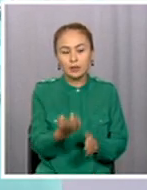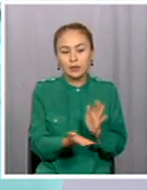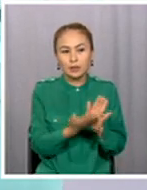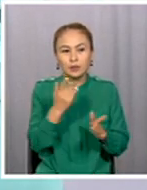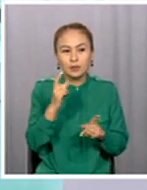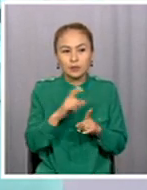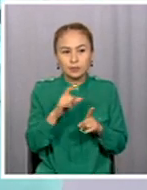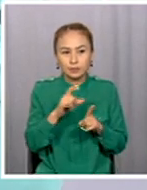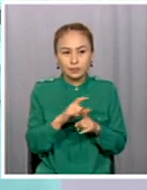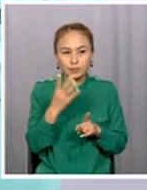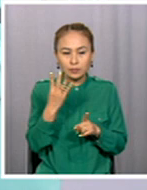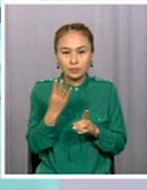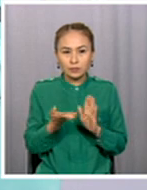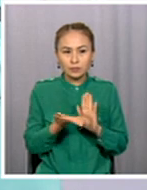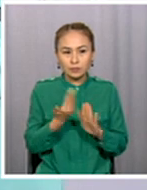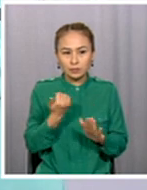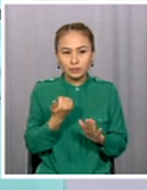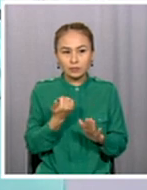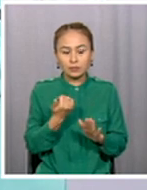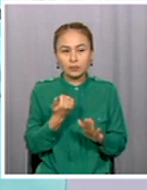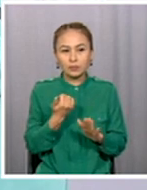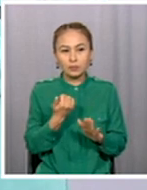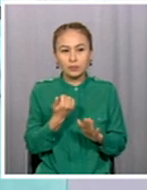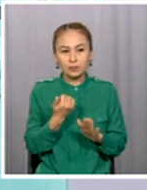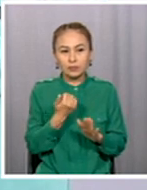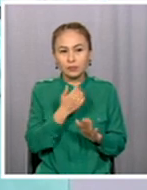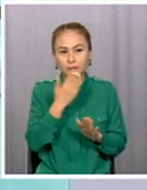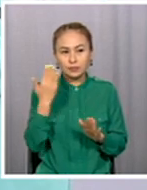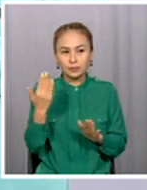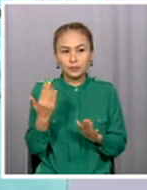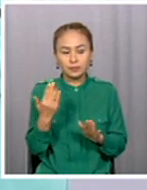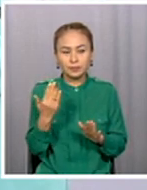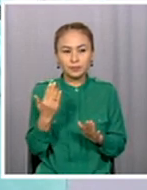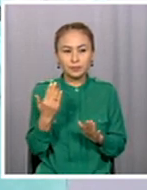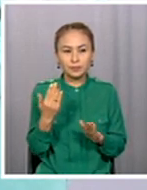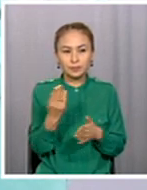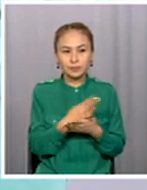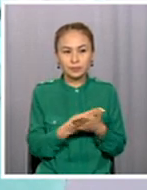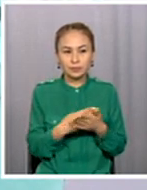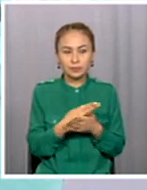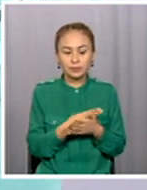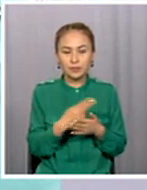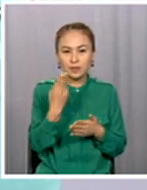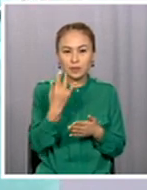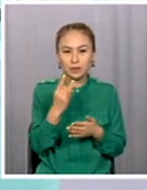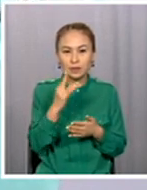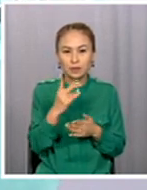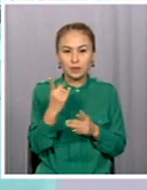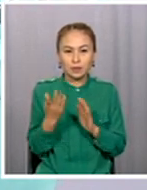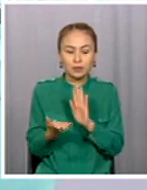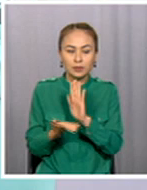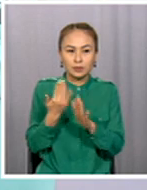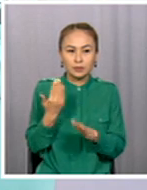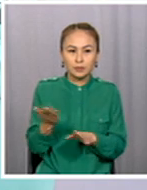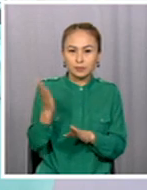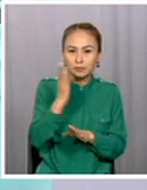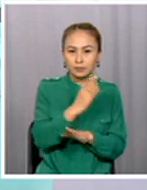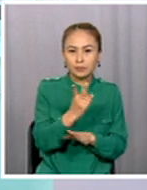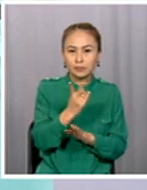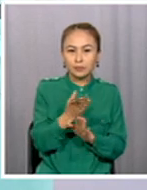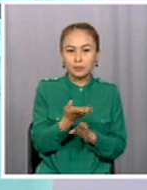сөзінің соңынан 4 әріпті аламыз. Келесі суретте цирк. Цирк сөзінің басынан 2